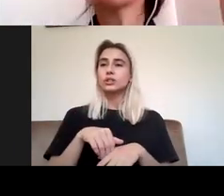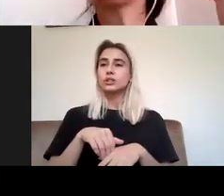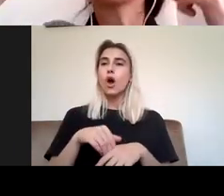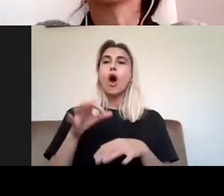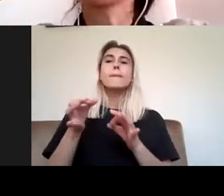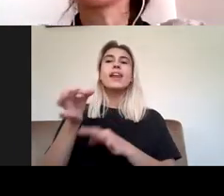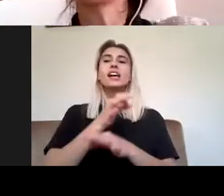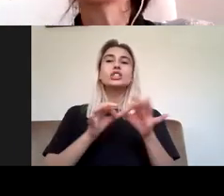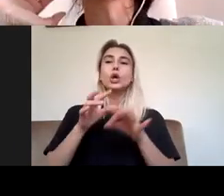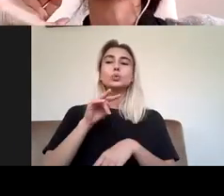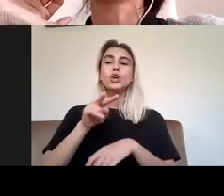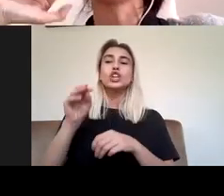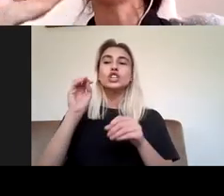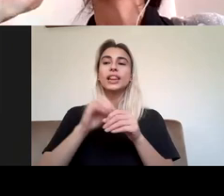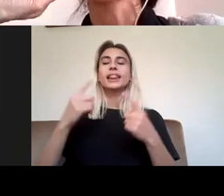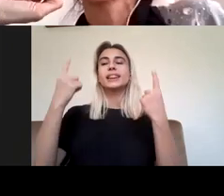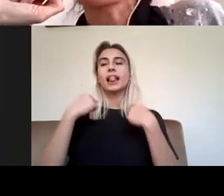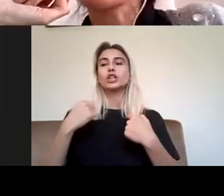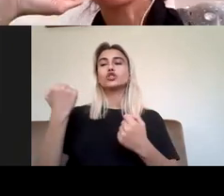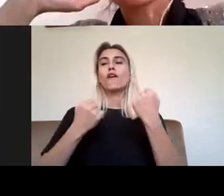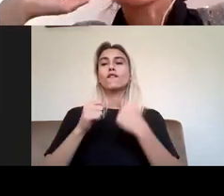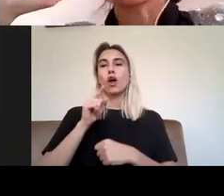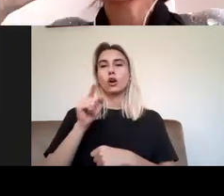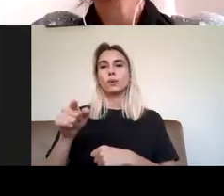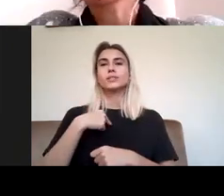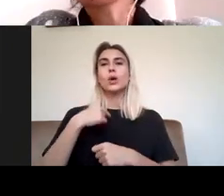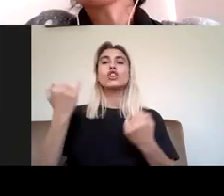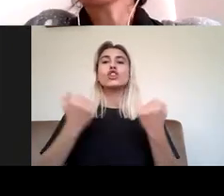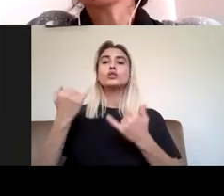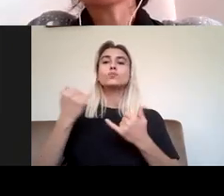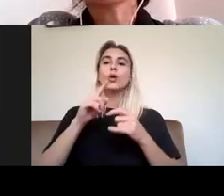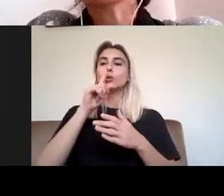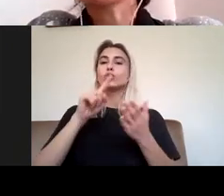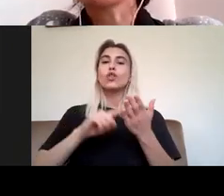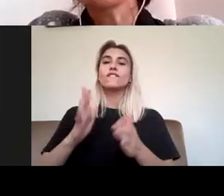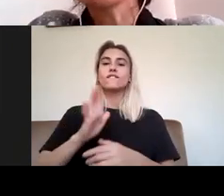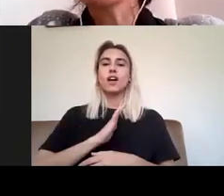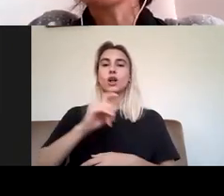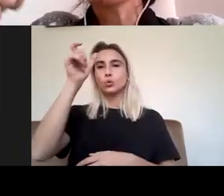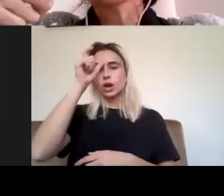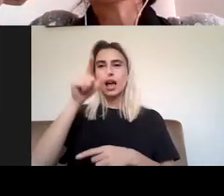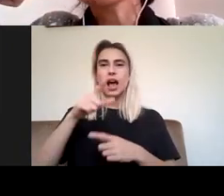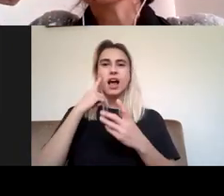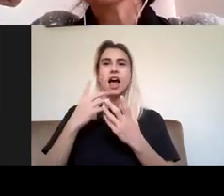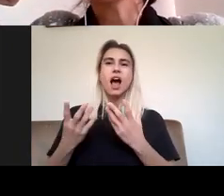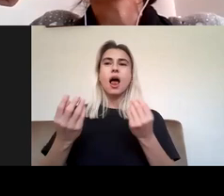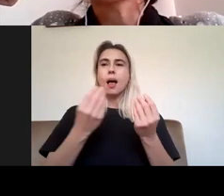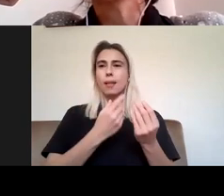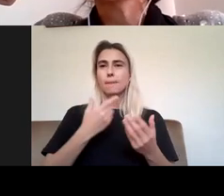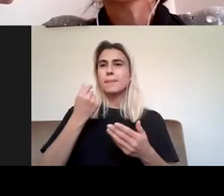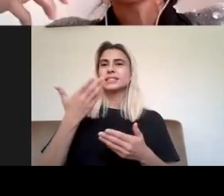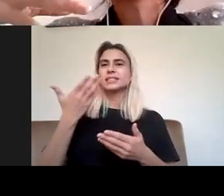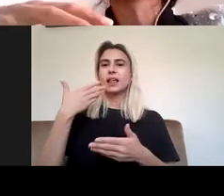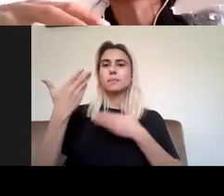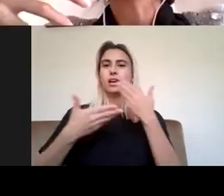operasyon süreci içerisindeki bütün yetki şoförde. Bir de öyle bir tartışma noktası var. Şimdi Türkiye'de metrobüsler kalabalık. Birazdan bahsedeceğiz